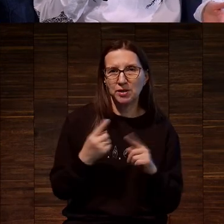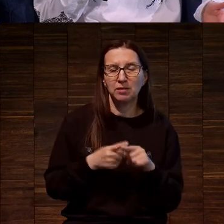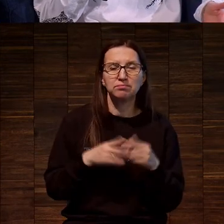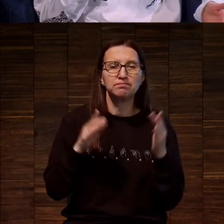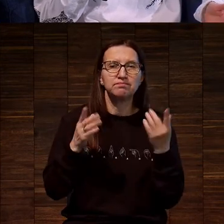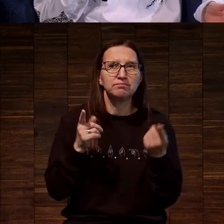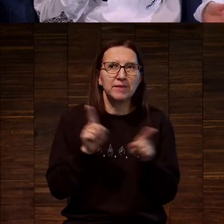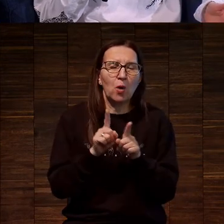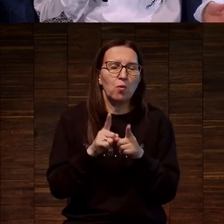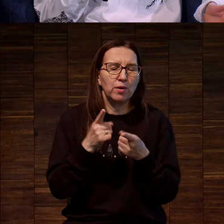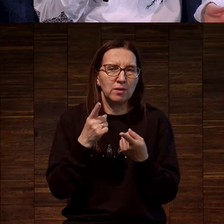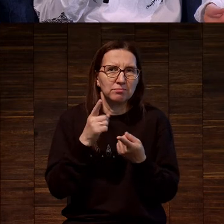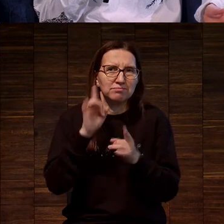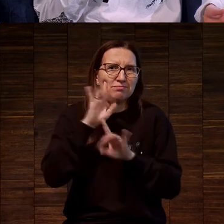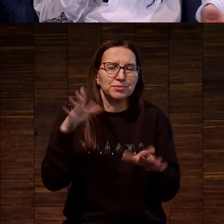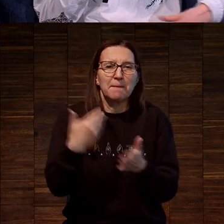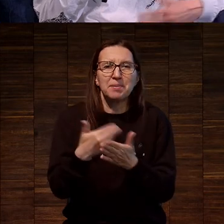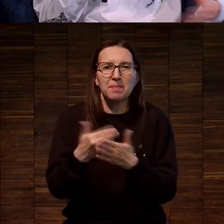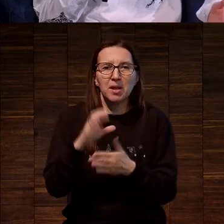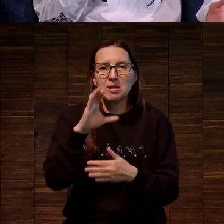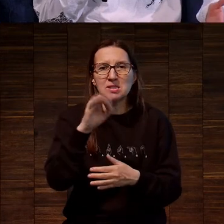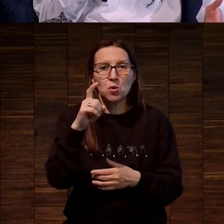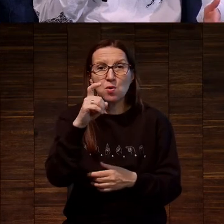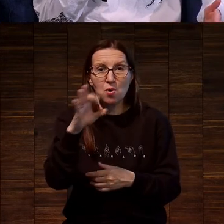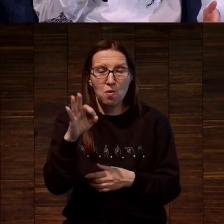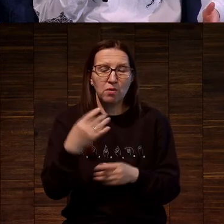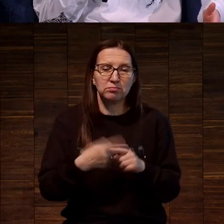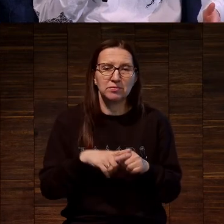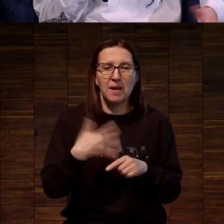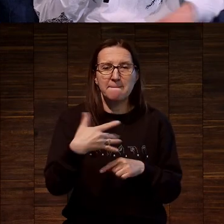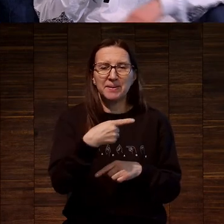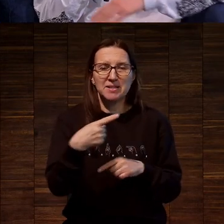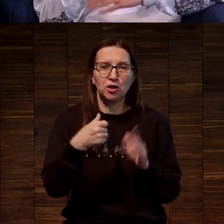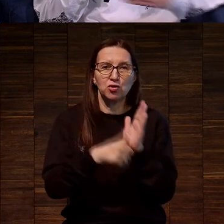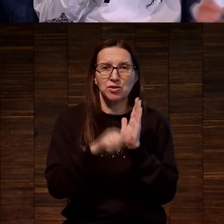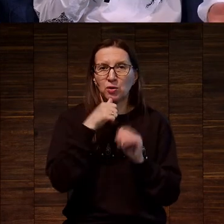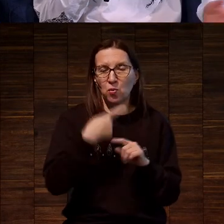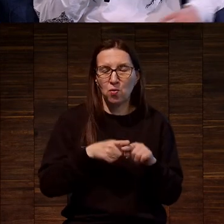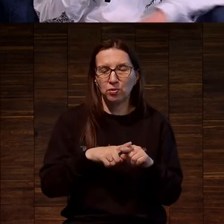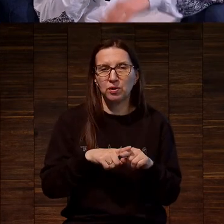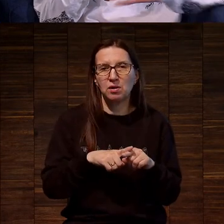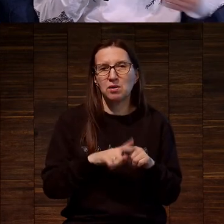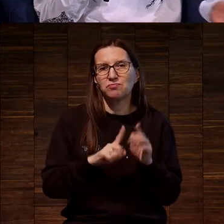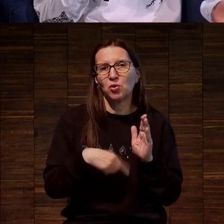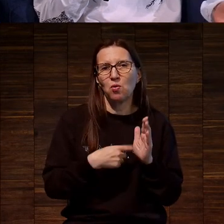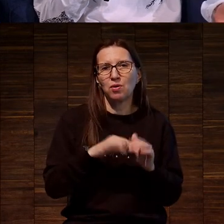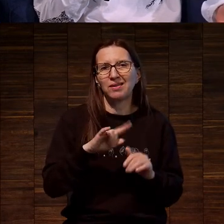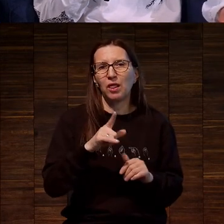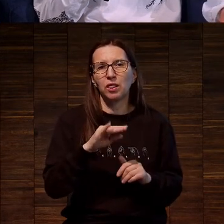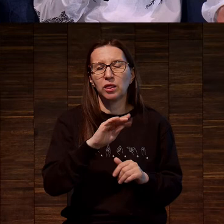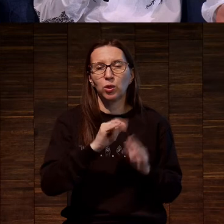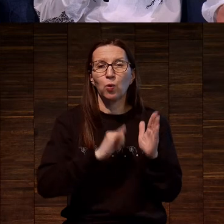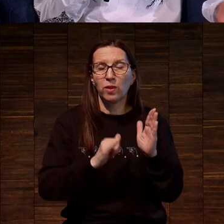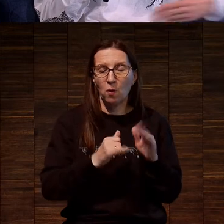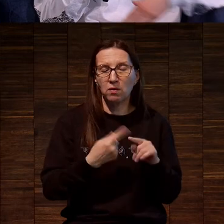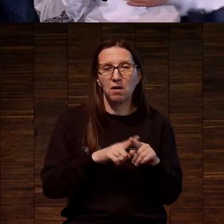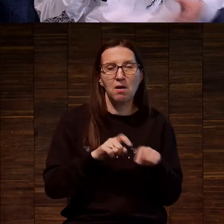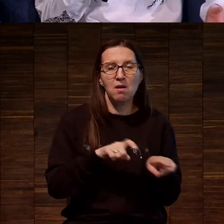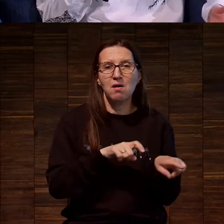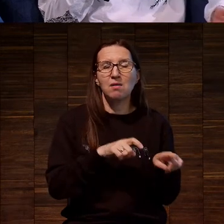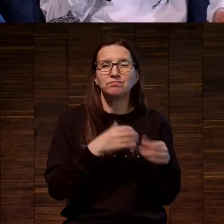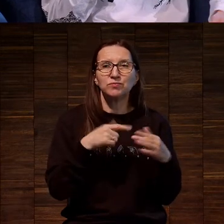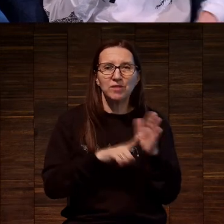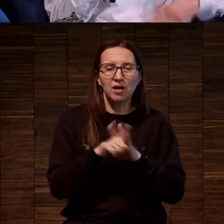Сохо, когда в 50-60-е годы из Нью-Йорка все схлынули, переезжали в города,